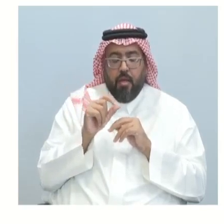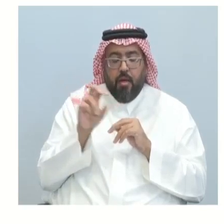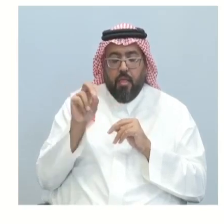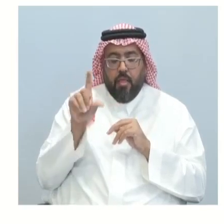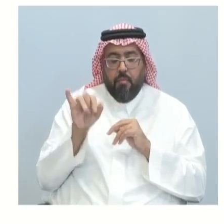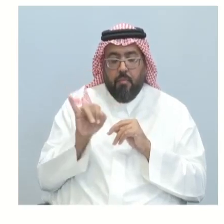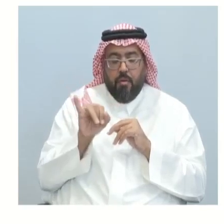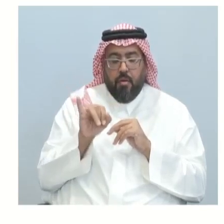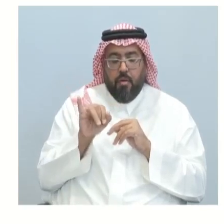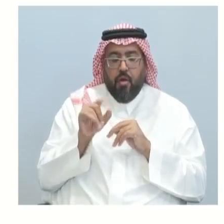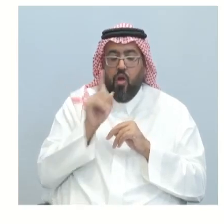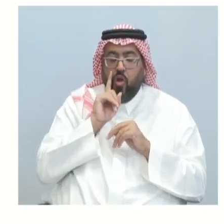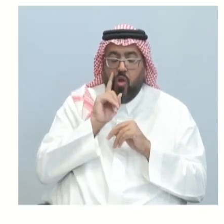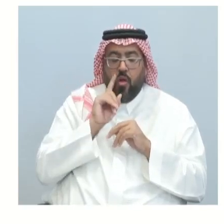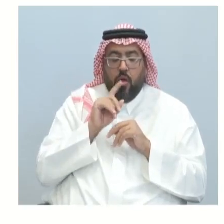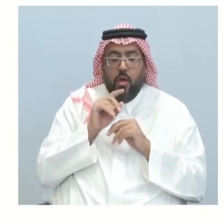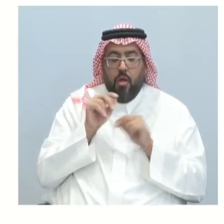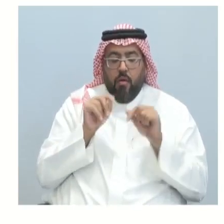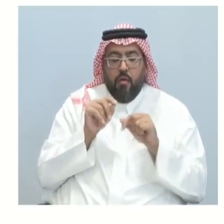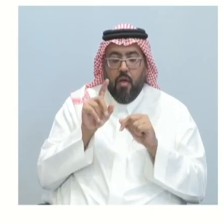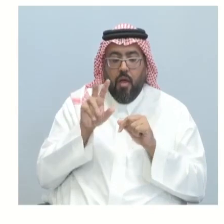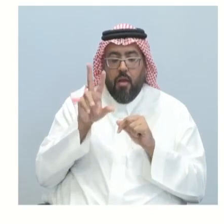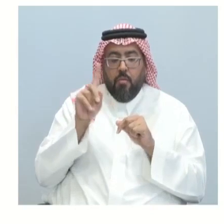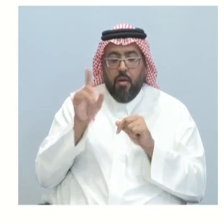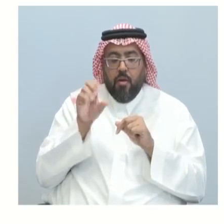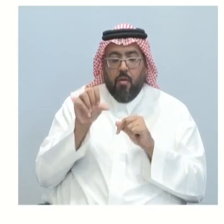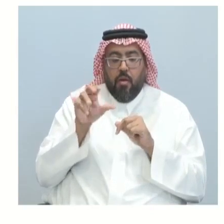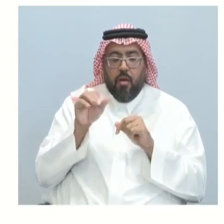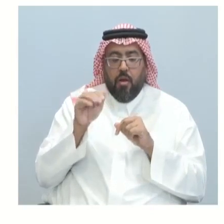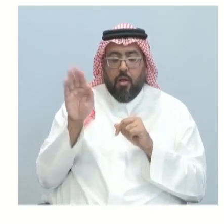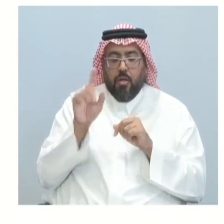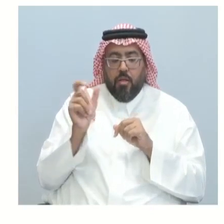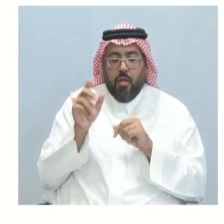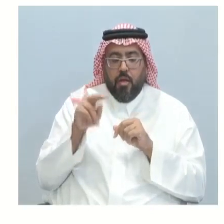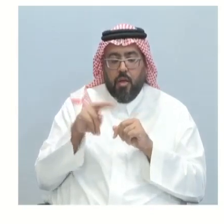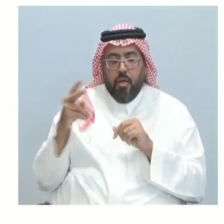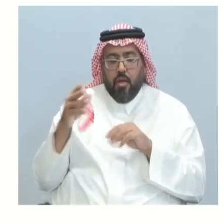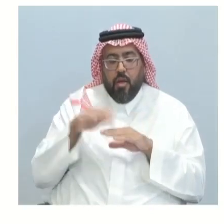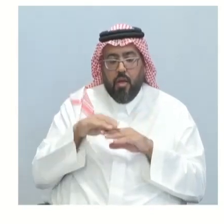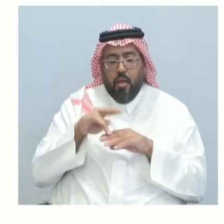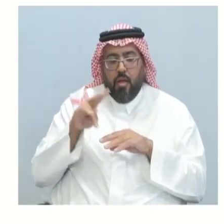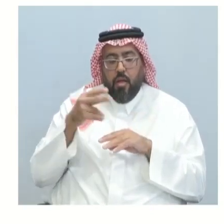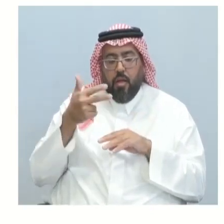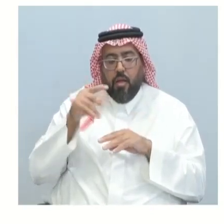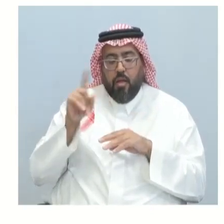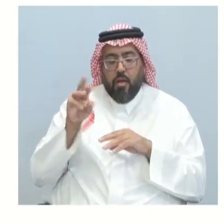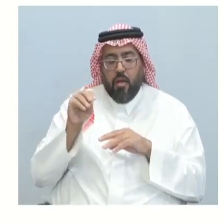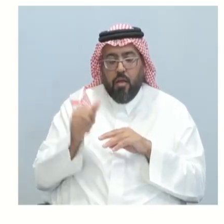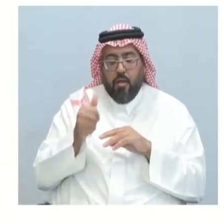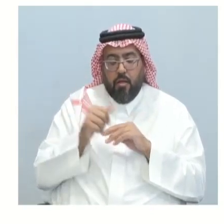زم الام في البر والاحسان على غيرها كذلك